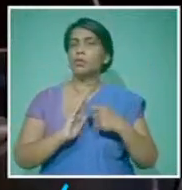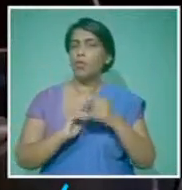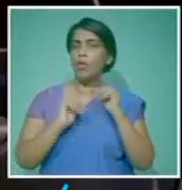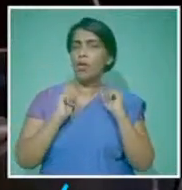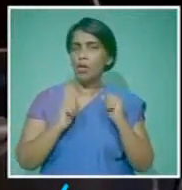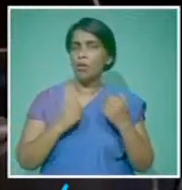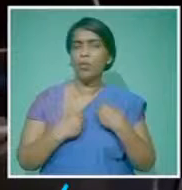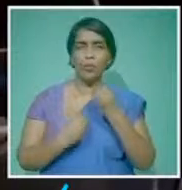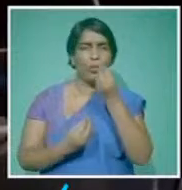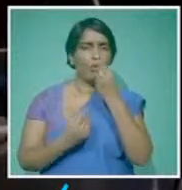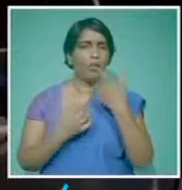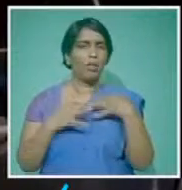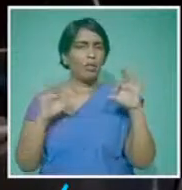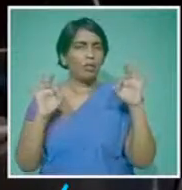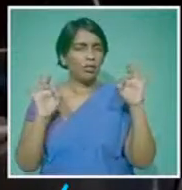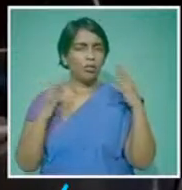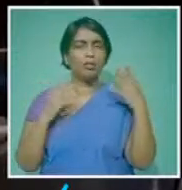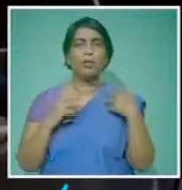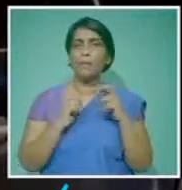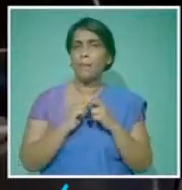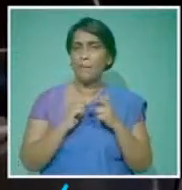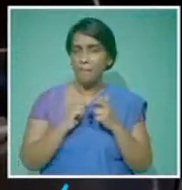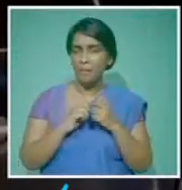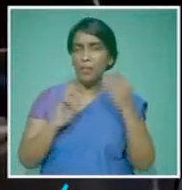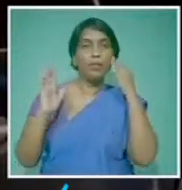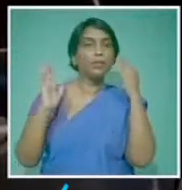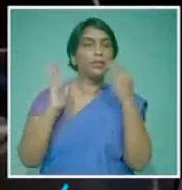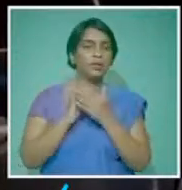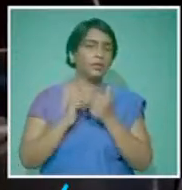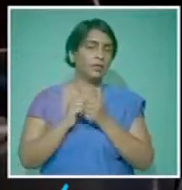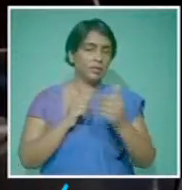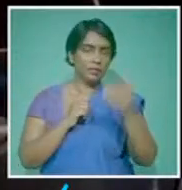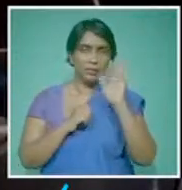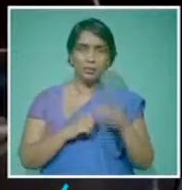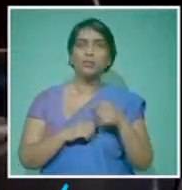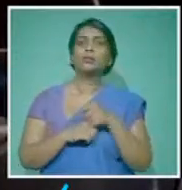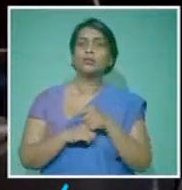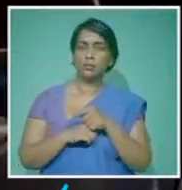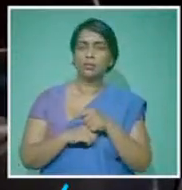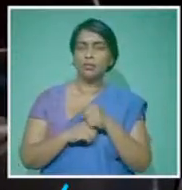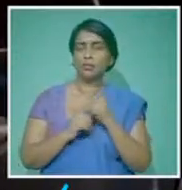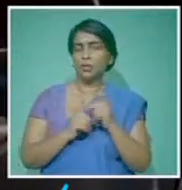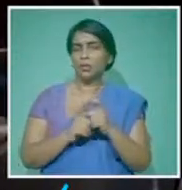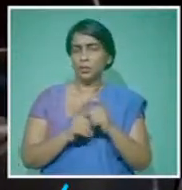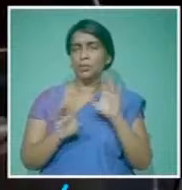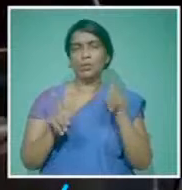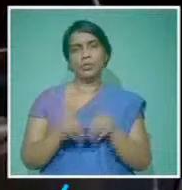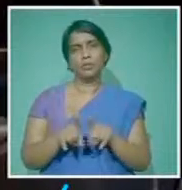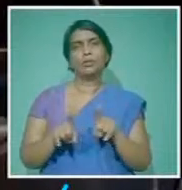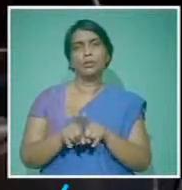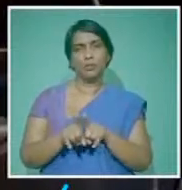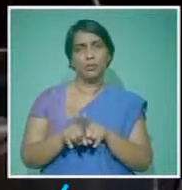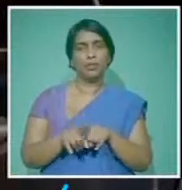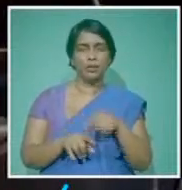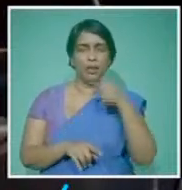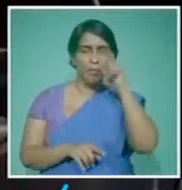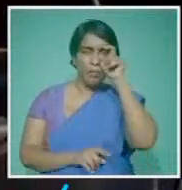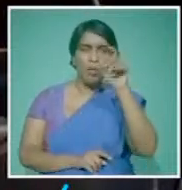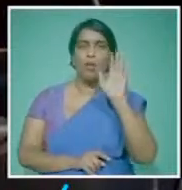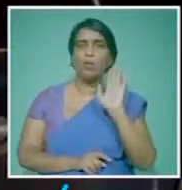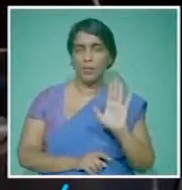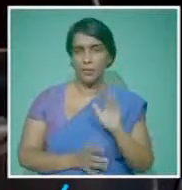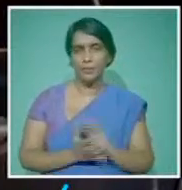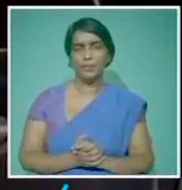කොහොමද මන්දපෝෂණය කියන දේ මාතෘකාවක් බවට පත් වෙලා තියෙන්නේ කියන එක අපි බැරෑරුම් ලෙස හිතා බලන්න ඕන